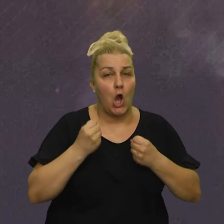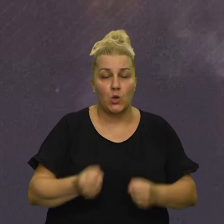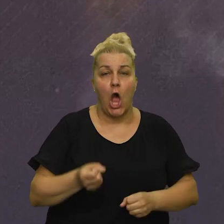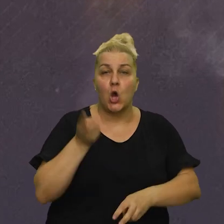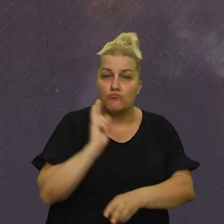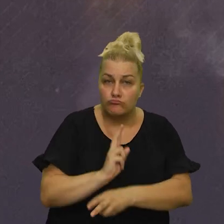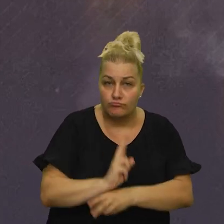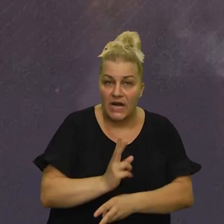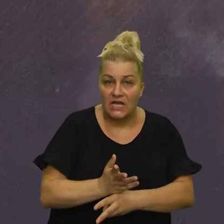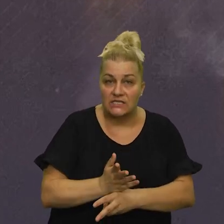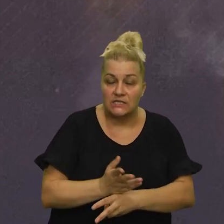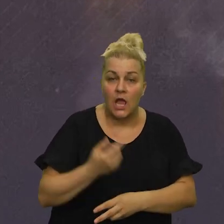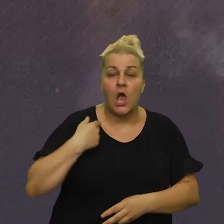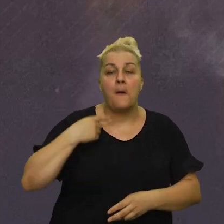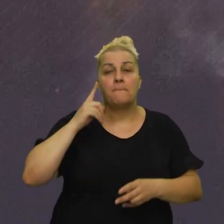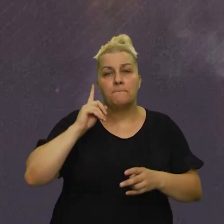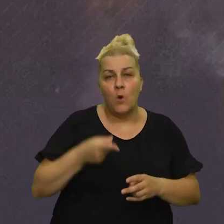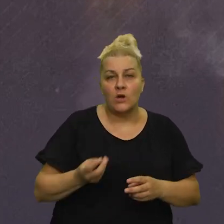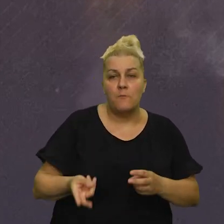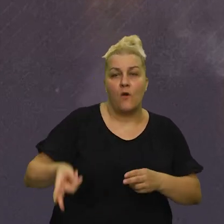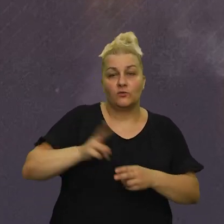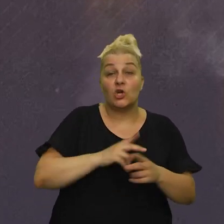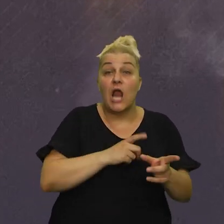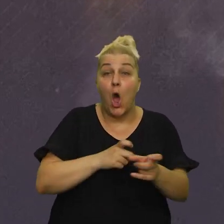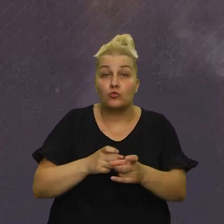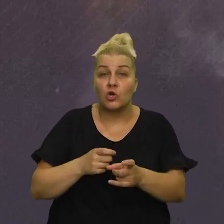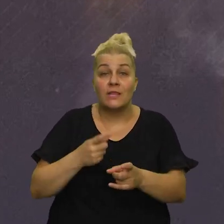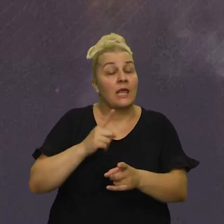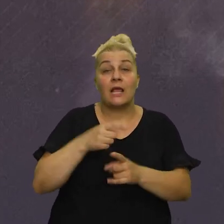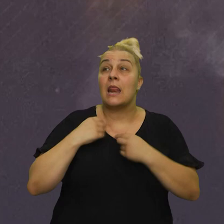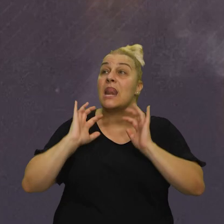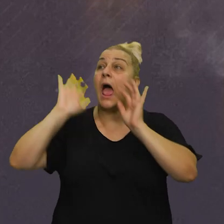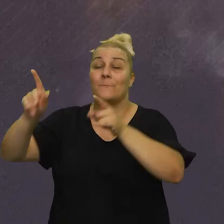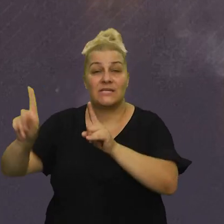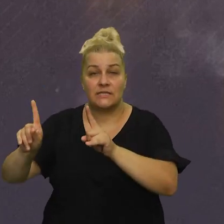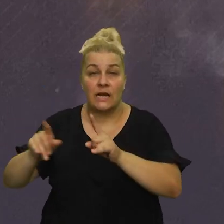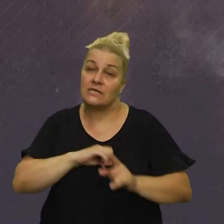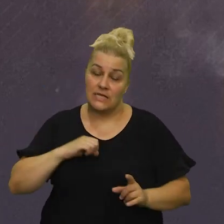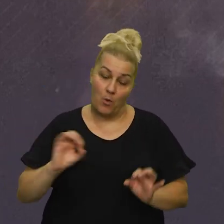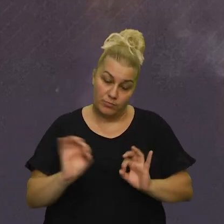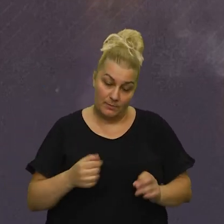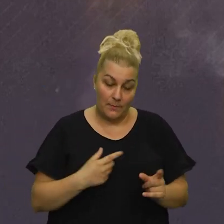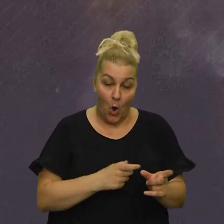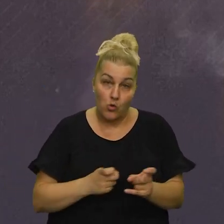trebamo naoružavati, ne da bi koga napali, nego da se možemo braniti. I